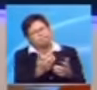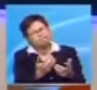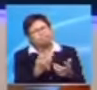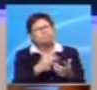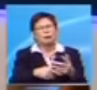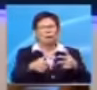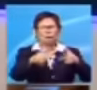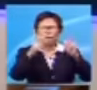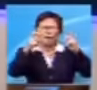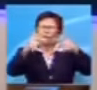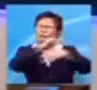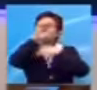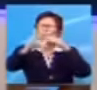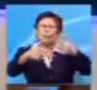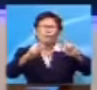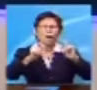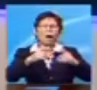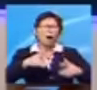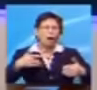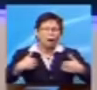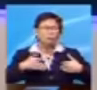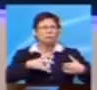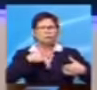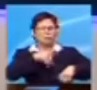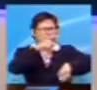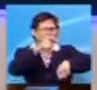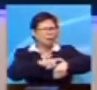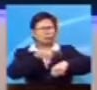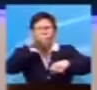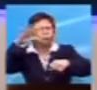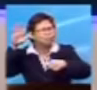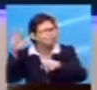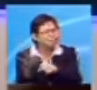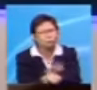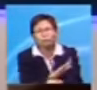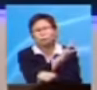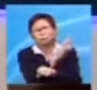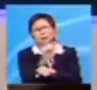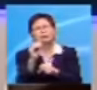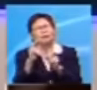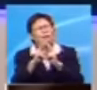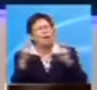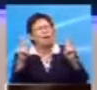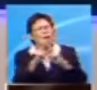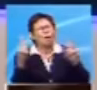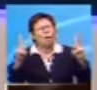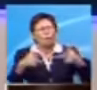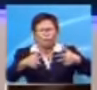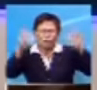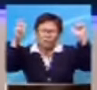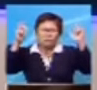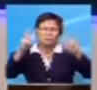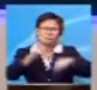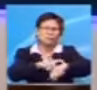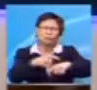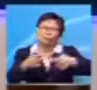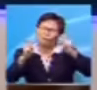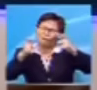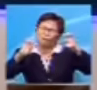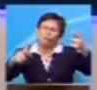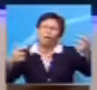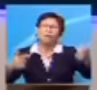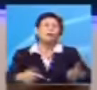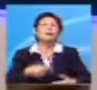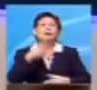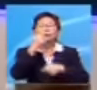begitu pantas malahan ada yang merasakan Masa tidak mencukupi dan terlalu berlalu begitu cepat apatah lagi